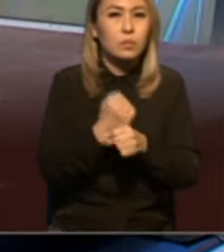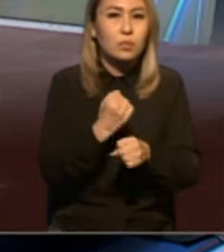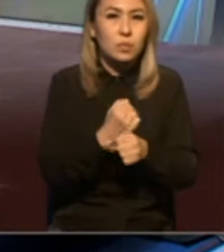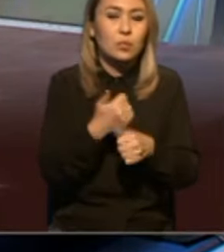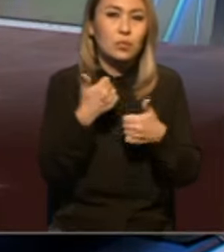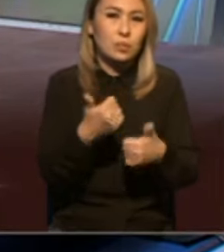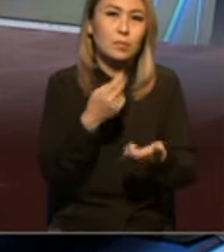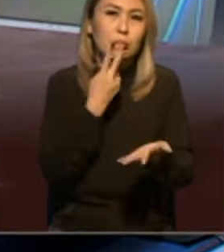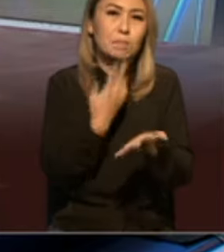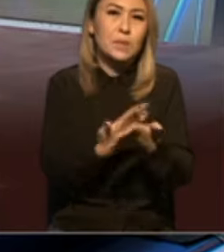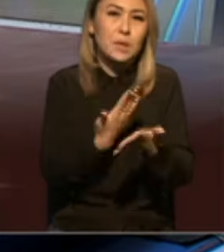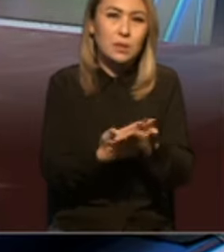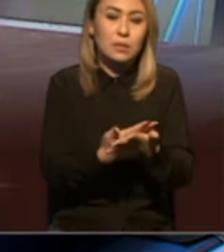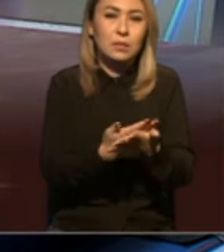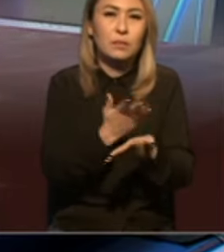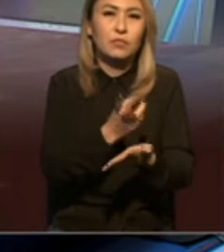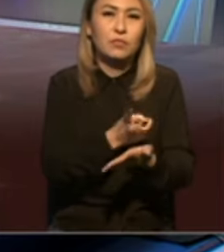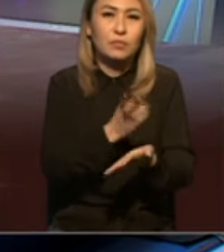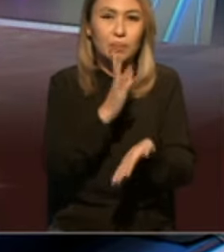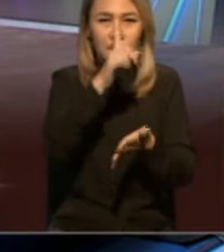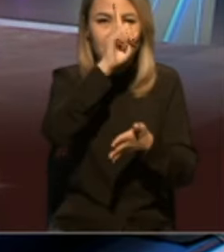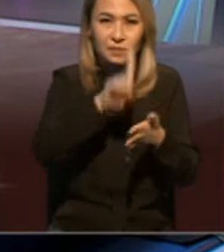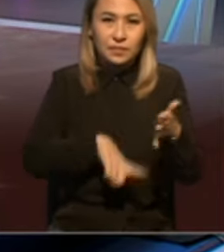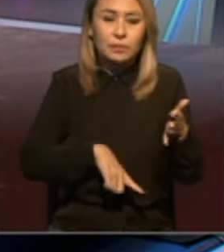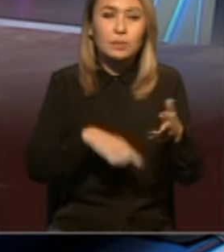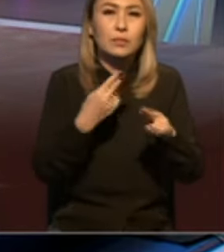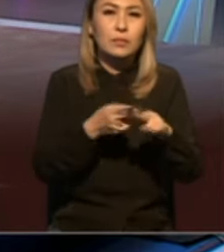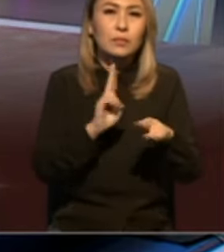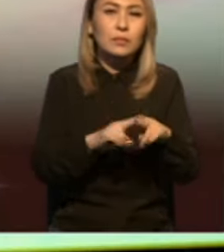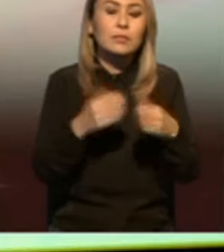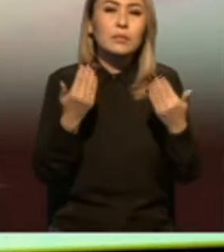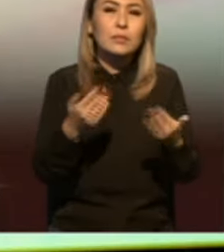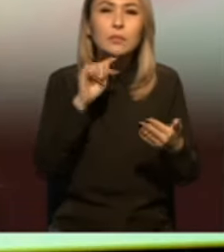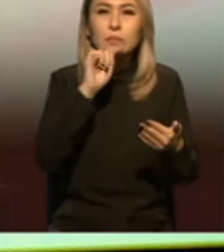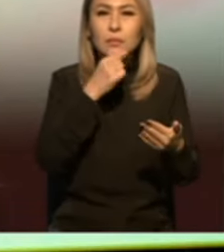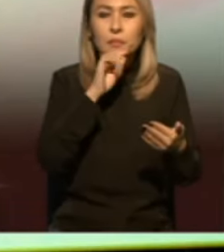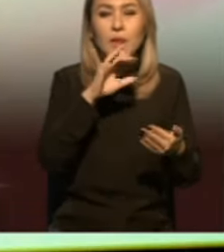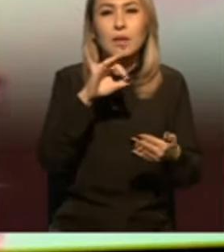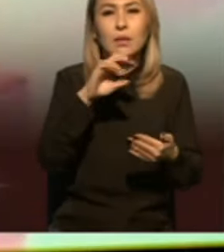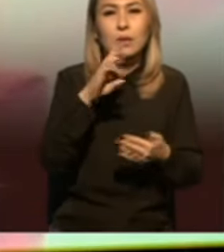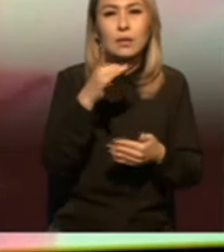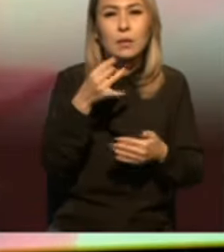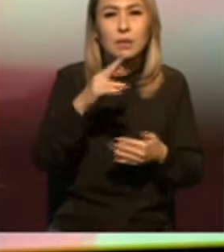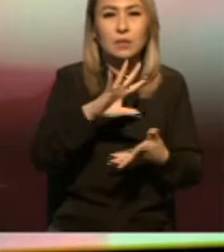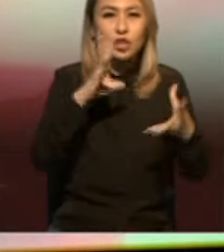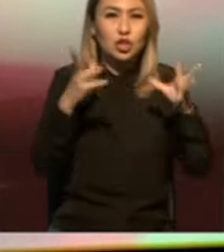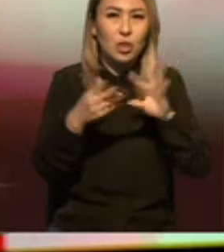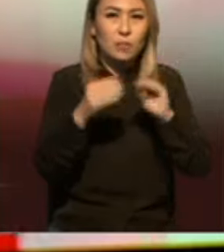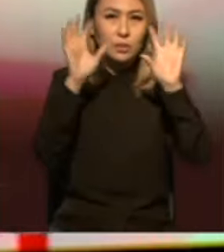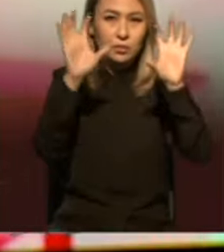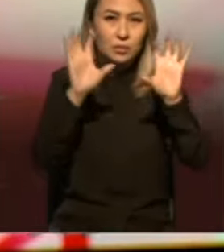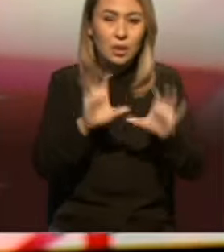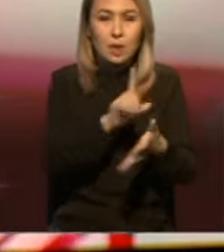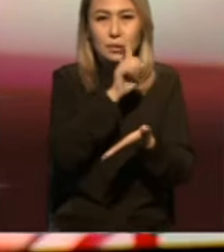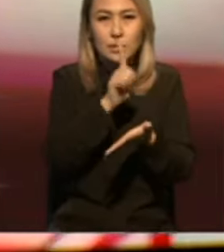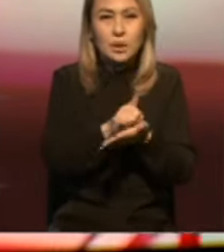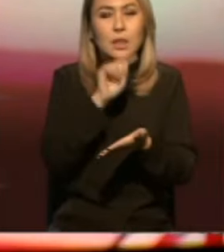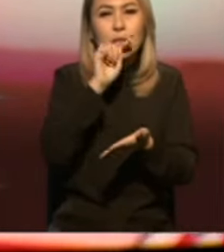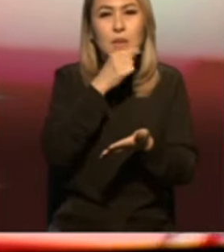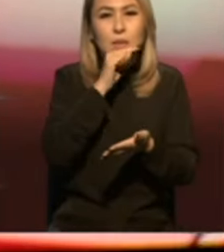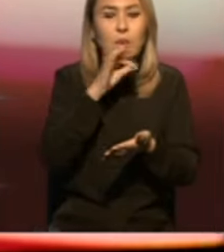жақсы, мысалы, серпін беретін мен сенімдемін. Сондықтан мына жерде мына экономикалық интеграцияның жалпы бір заңдылығы міндетті түрде